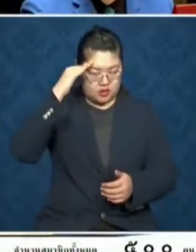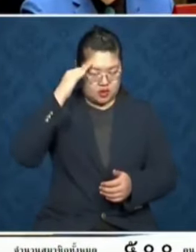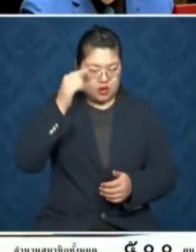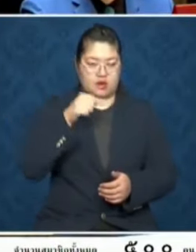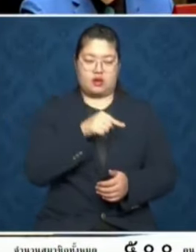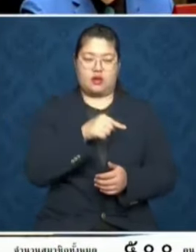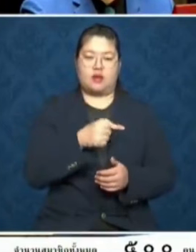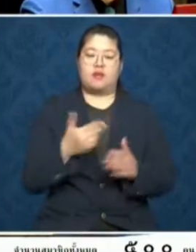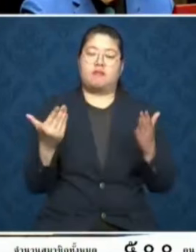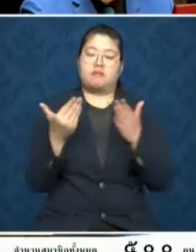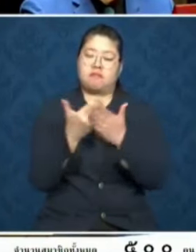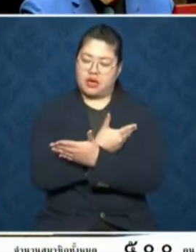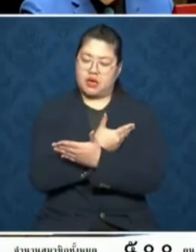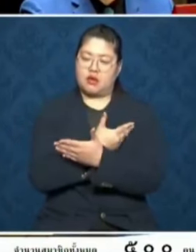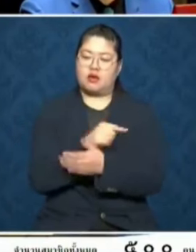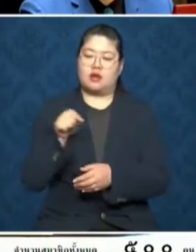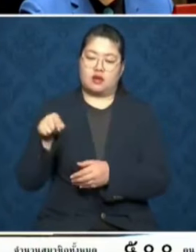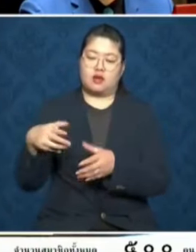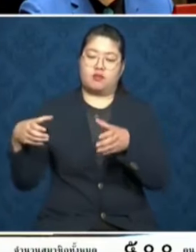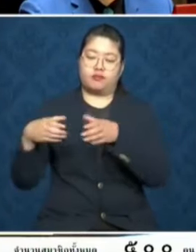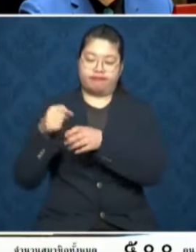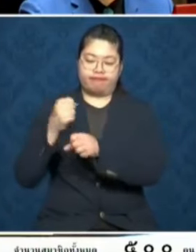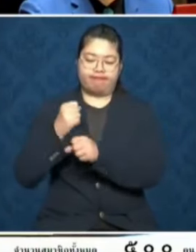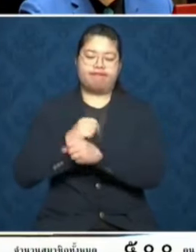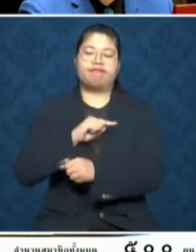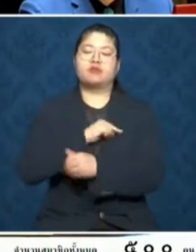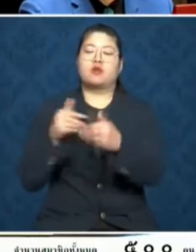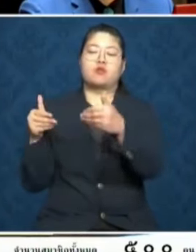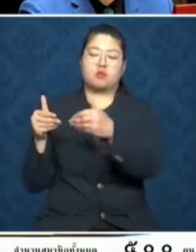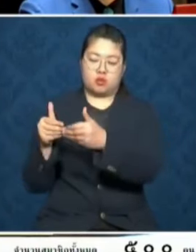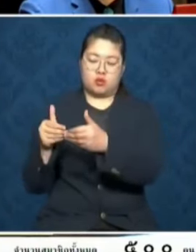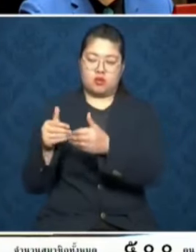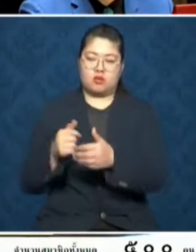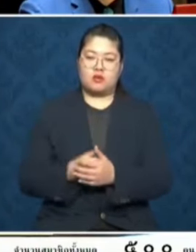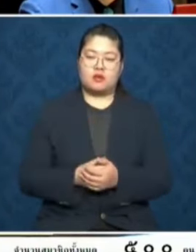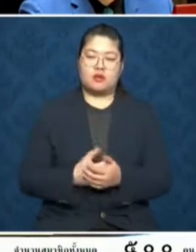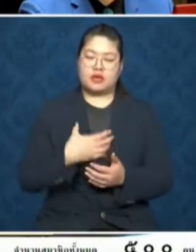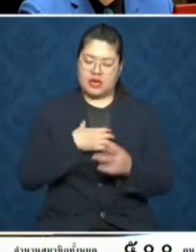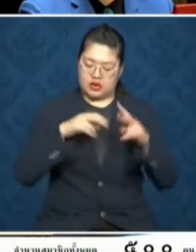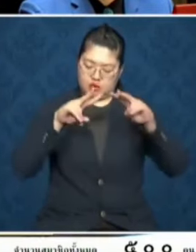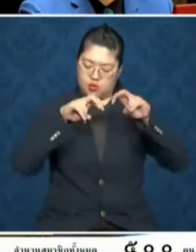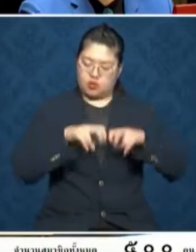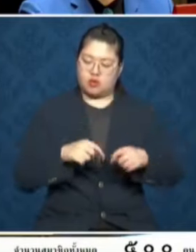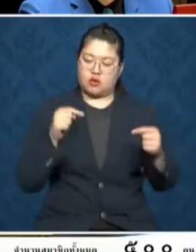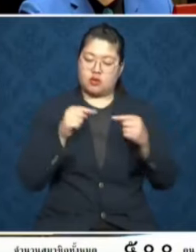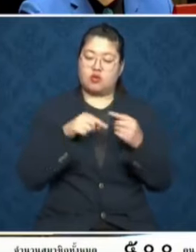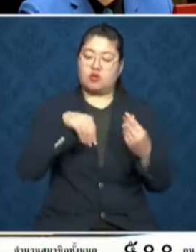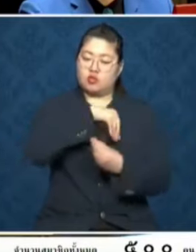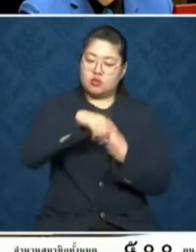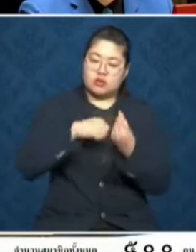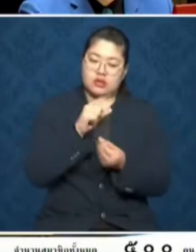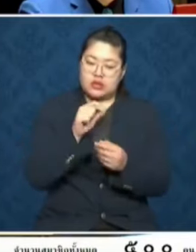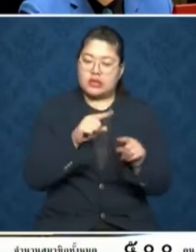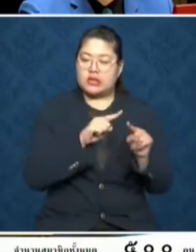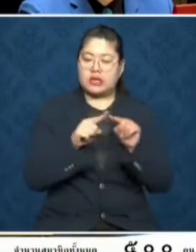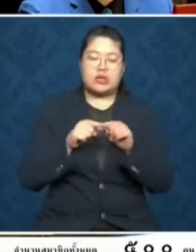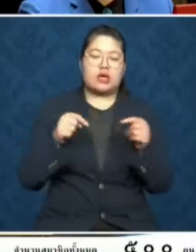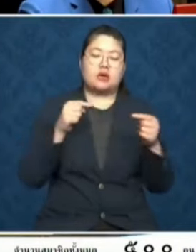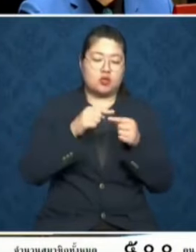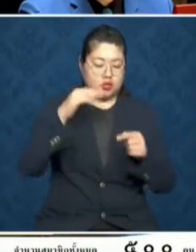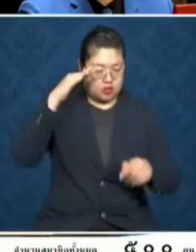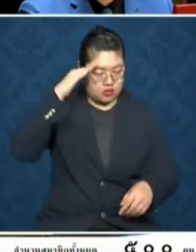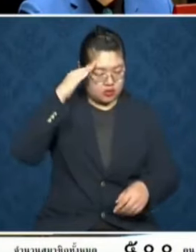ไปอยู่ในความดูแลรับผิดชอบของหน่วยงานที่เกี่ยวข้องโดยตรงรวมถึงศึกษาเรื่องการถ่ายโอนธุรกิจต่างๆของกองทั